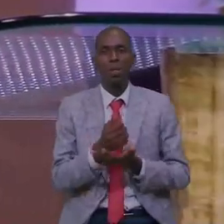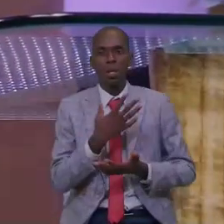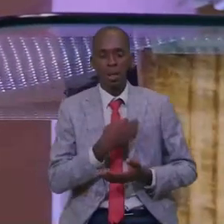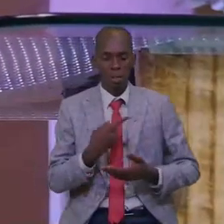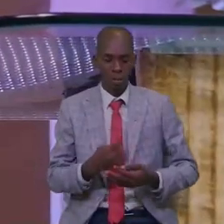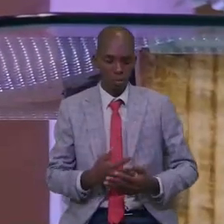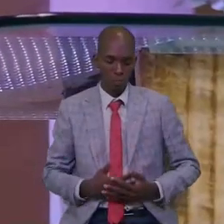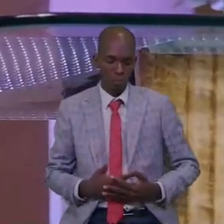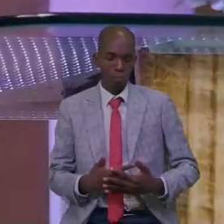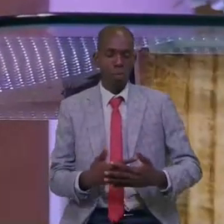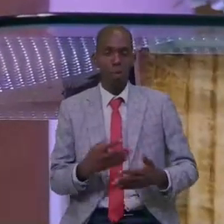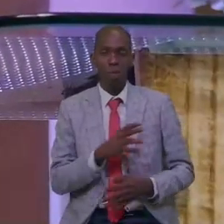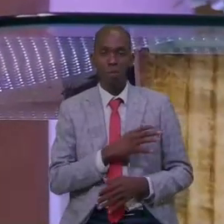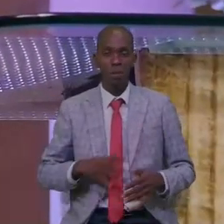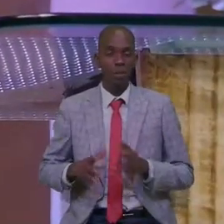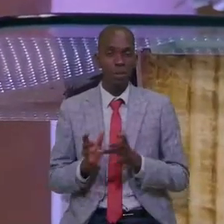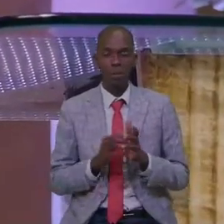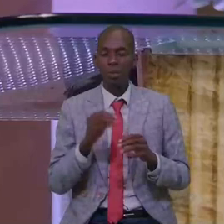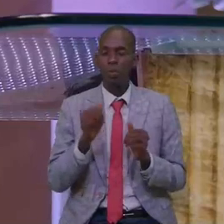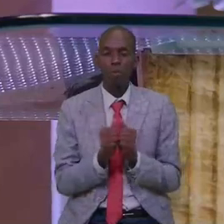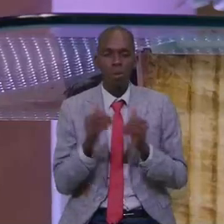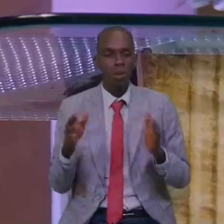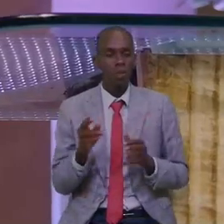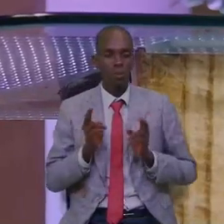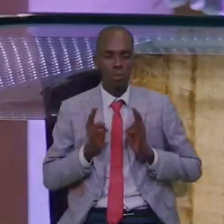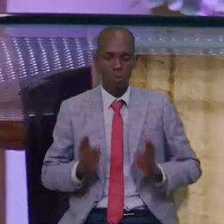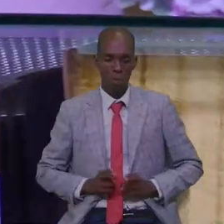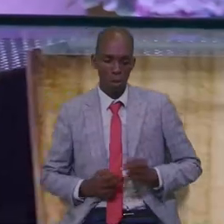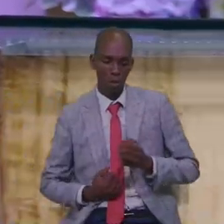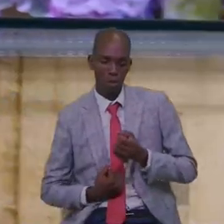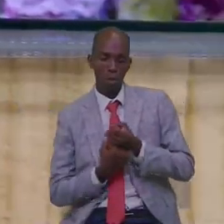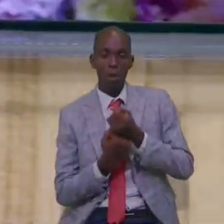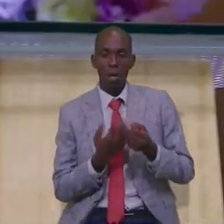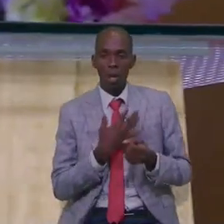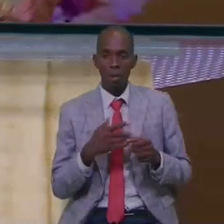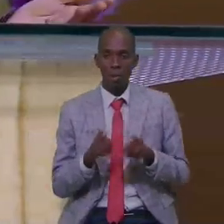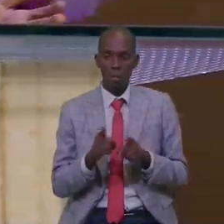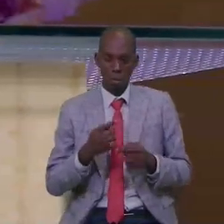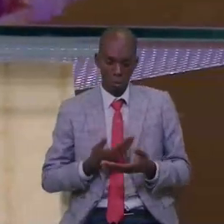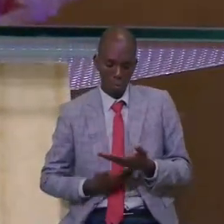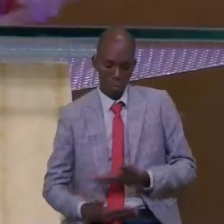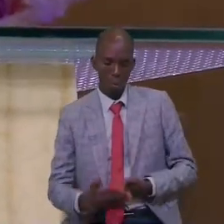humain. Et sa conception surnaturelle, la naissance de Jésus surnaturelle,